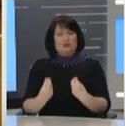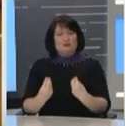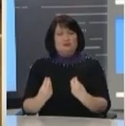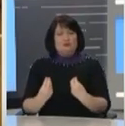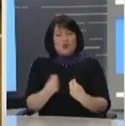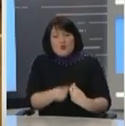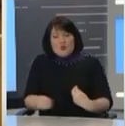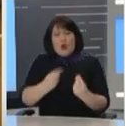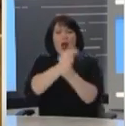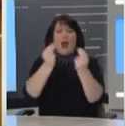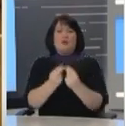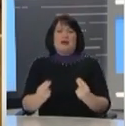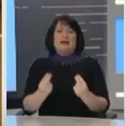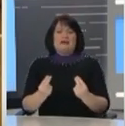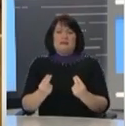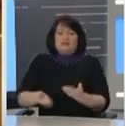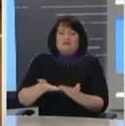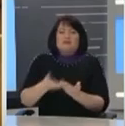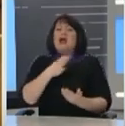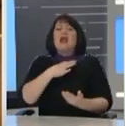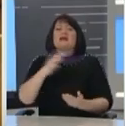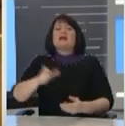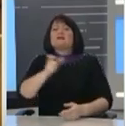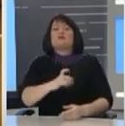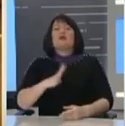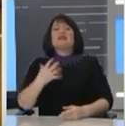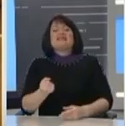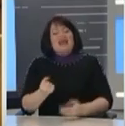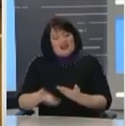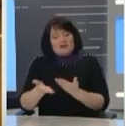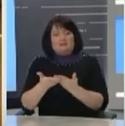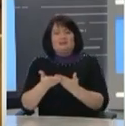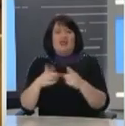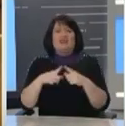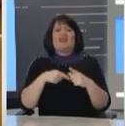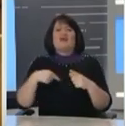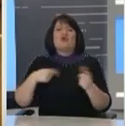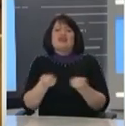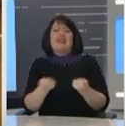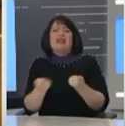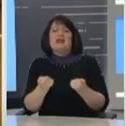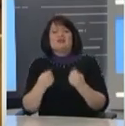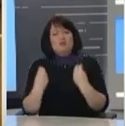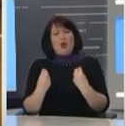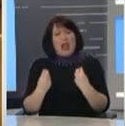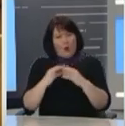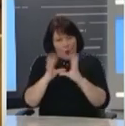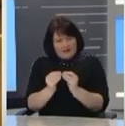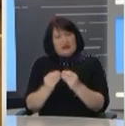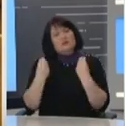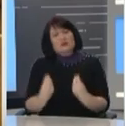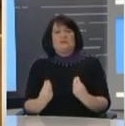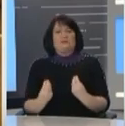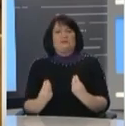λειτουργία για να εξυπηρετεί πραγματικά τις ανάγκες του πολίτη της δημόσιας διοίκησης. Πιστεύω βαθιά ότι